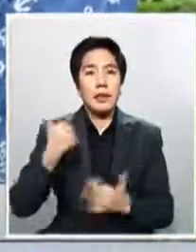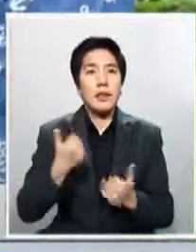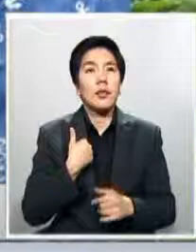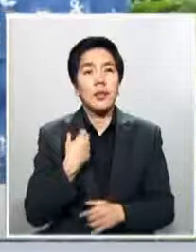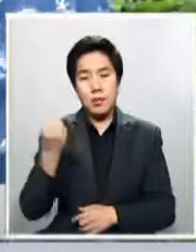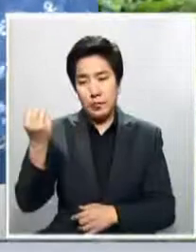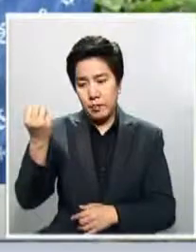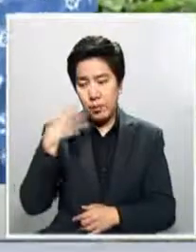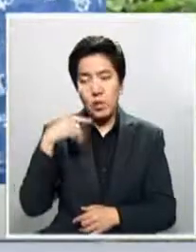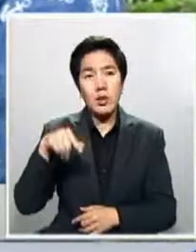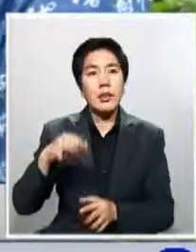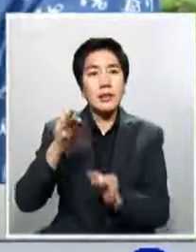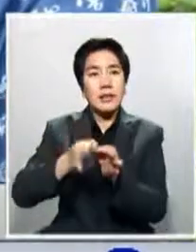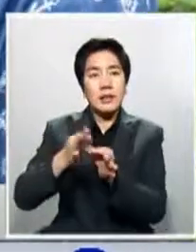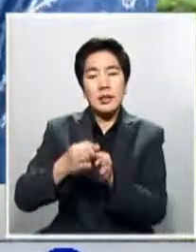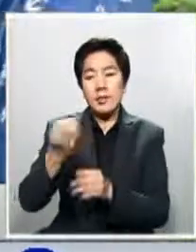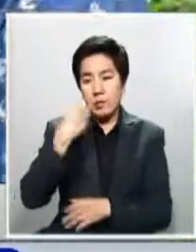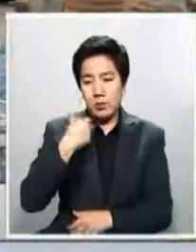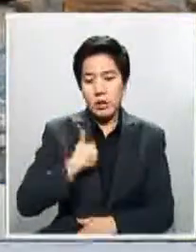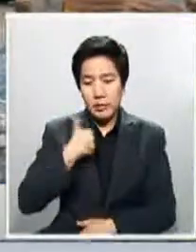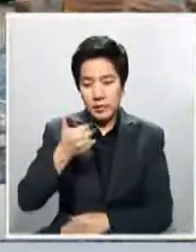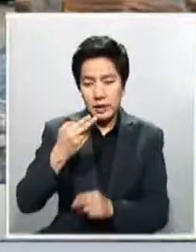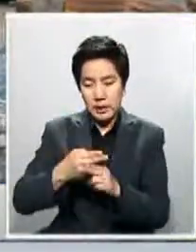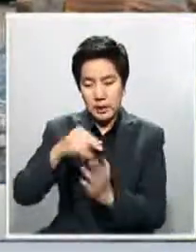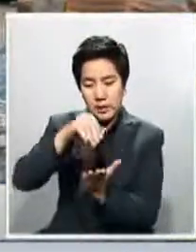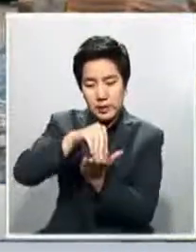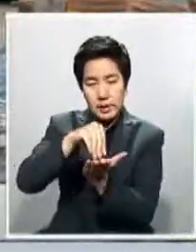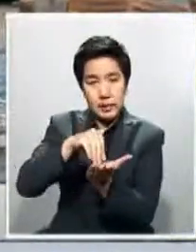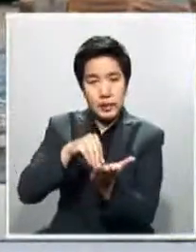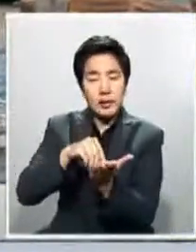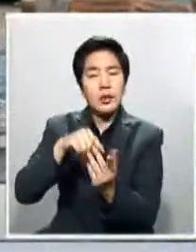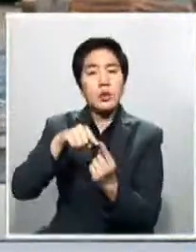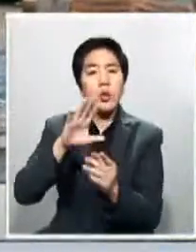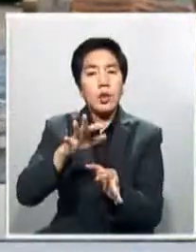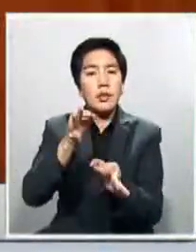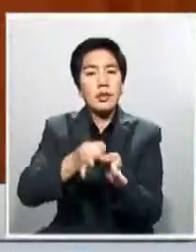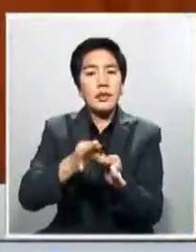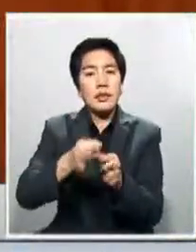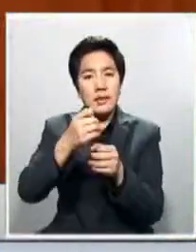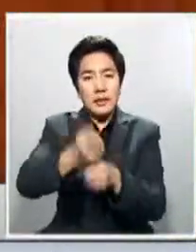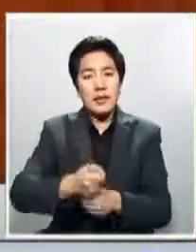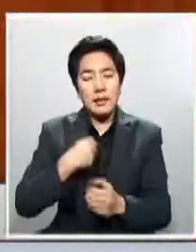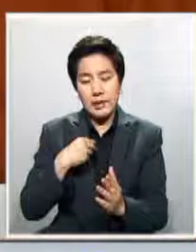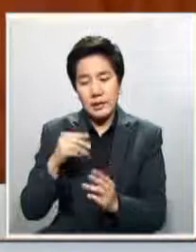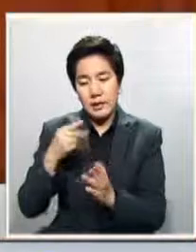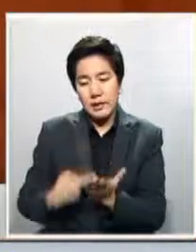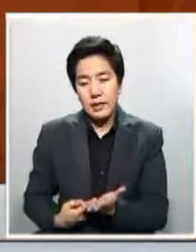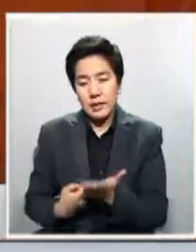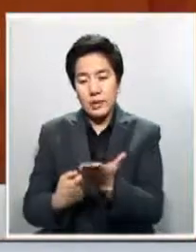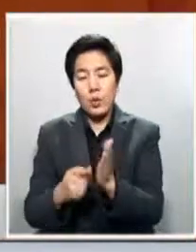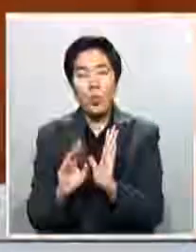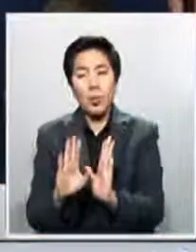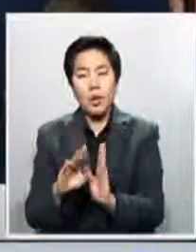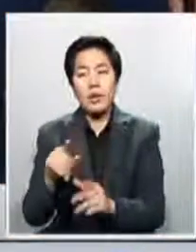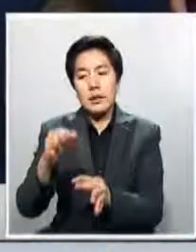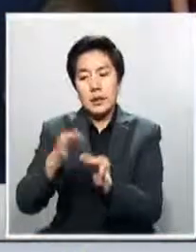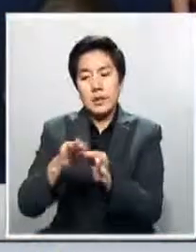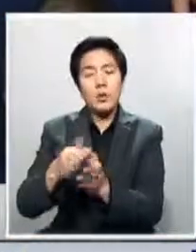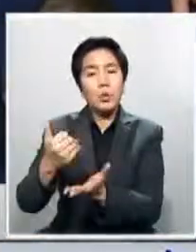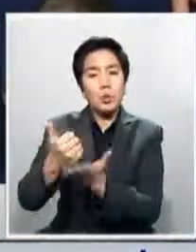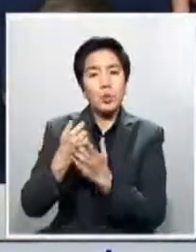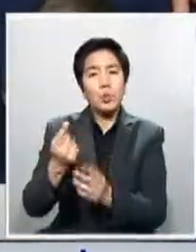งมาค่ะแจ้งมาให้ไปลงทะเบียนที่ธกส.ก็ไปยื่นเรื่องทิ้งเอาไว้ค่ะจนธกส.ติดต่อมา หลังจาก